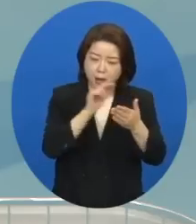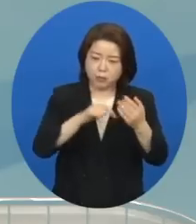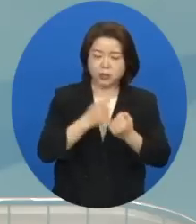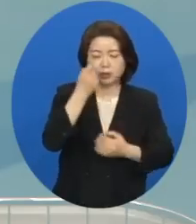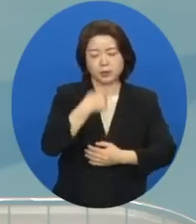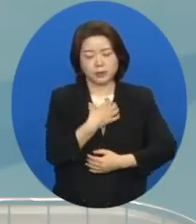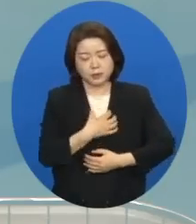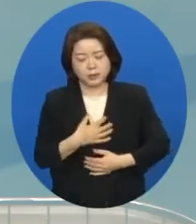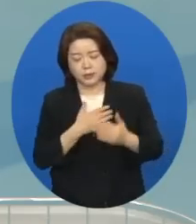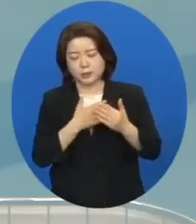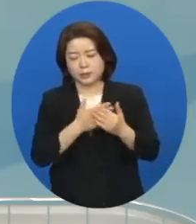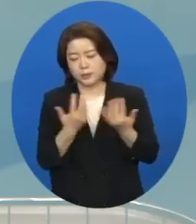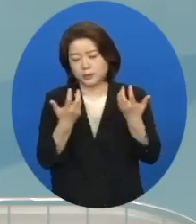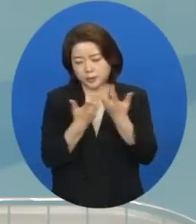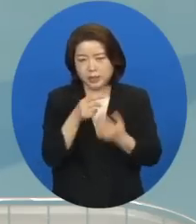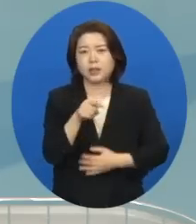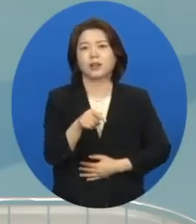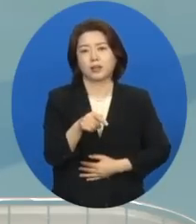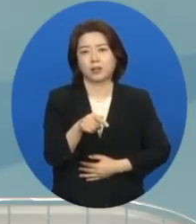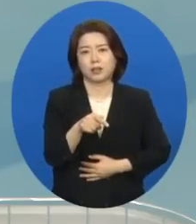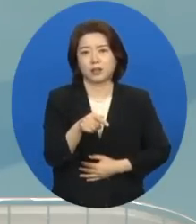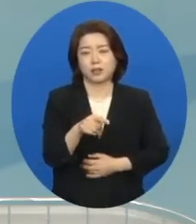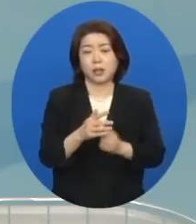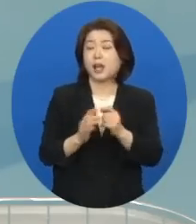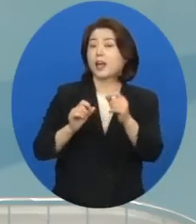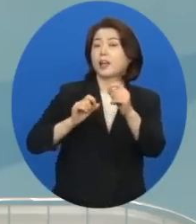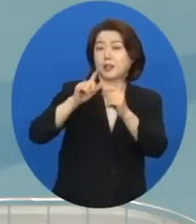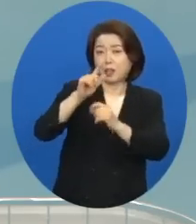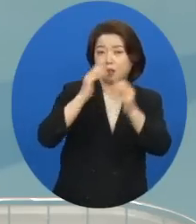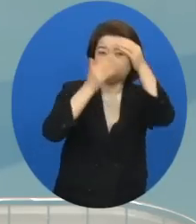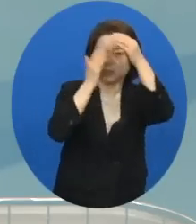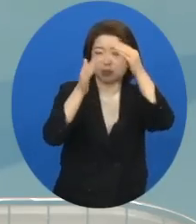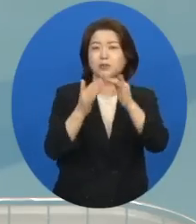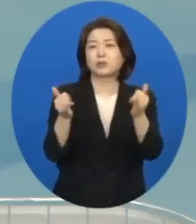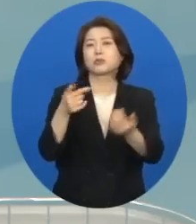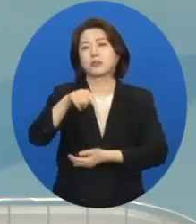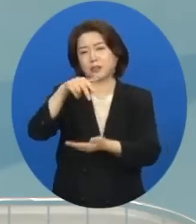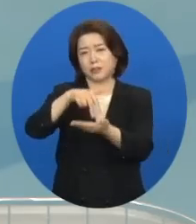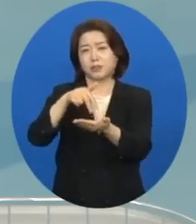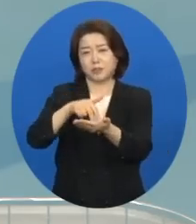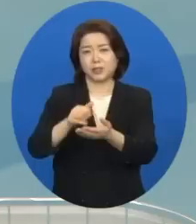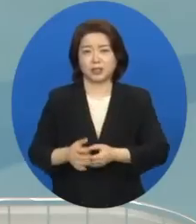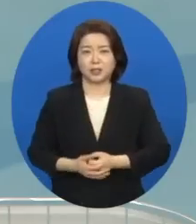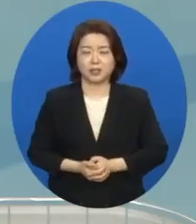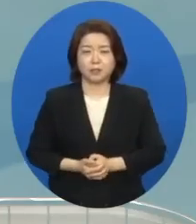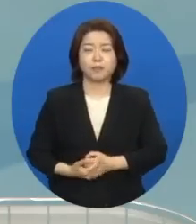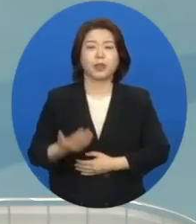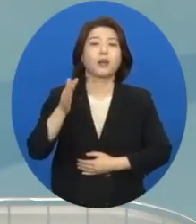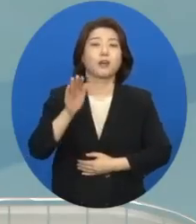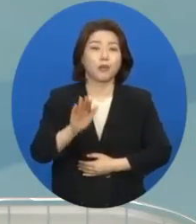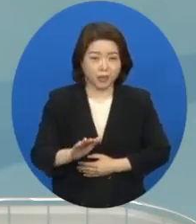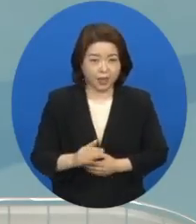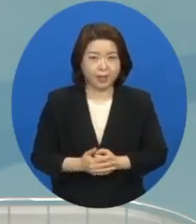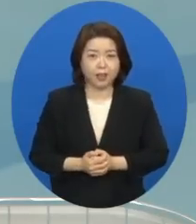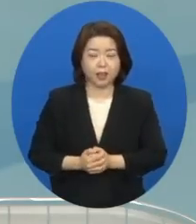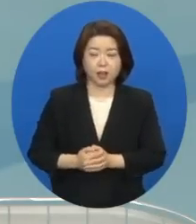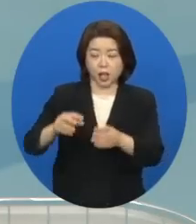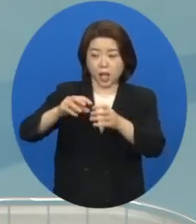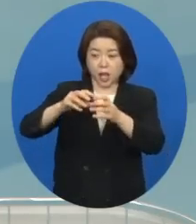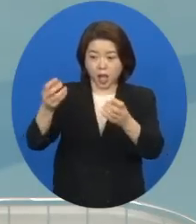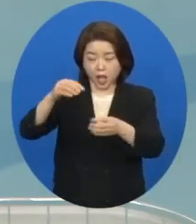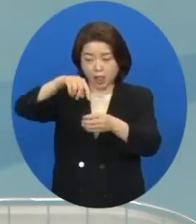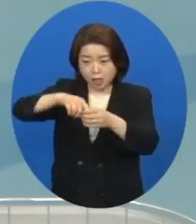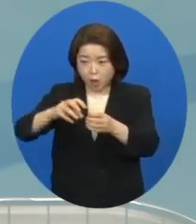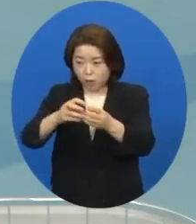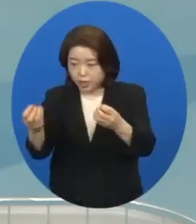두려움이 가득했어요. 대부분의 성도들이 그런 상태에 있어요. 그런데 떡을 떼는